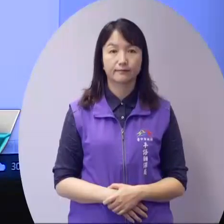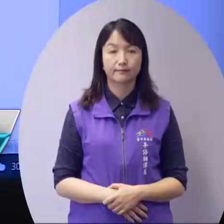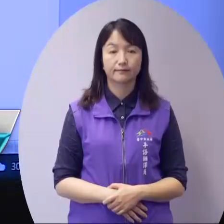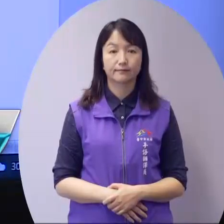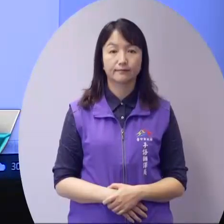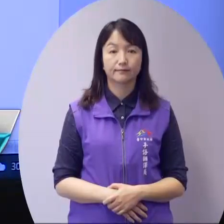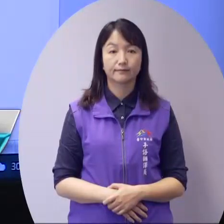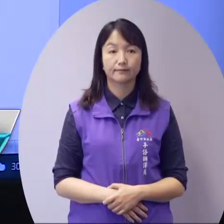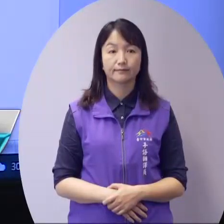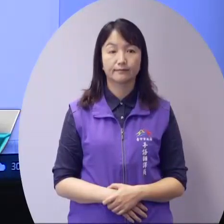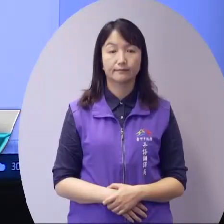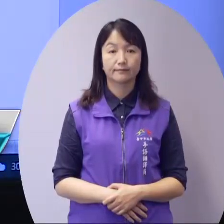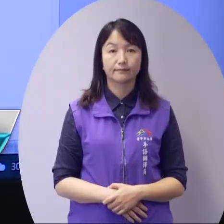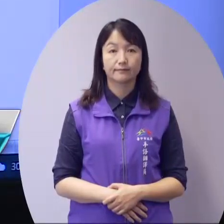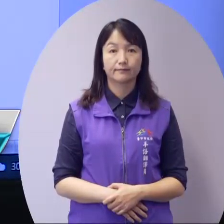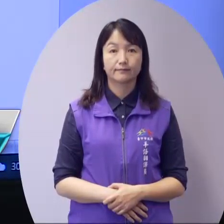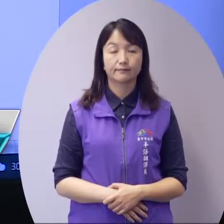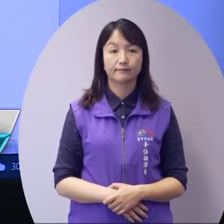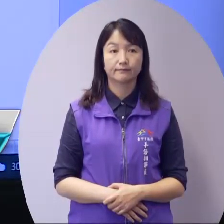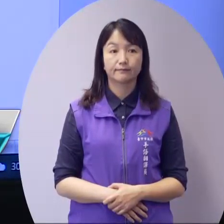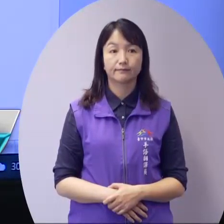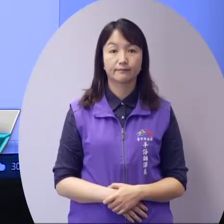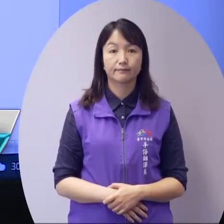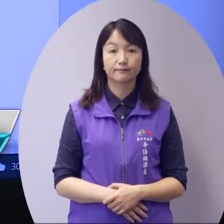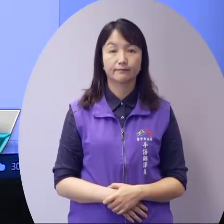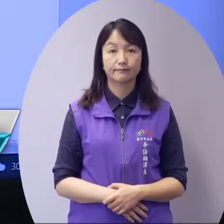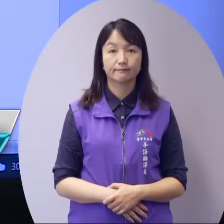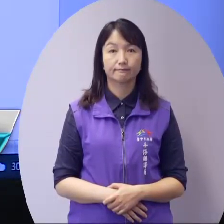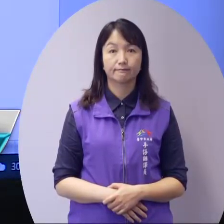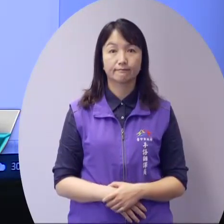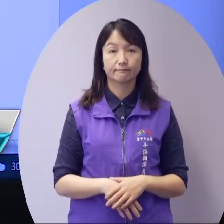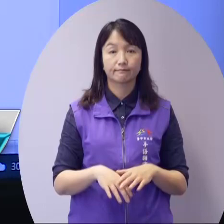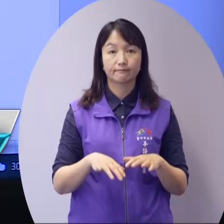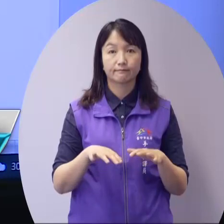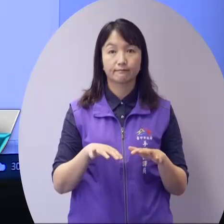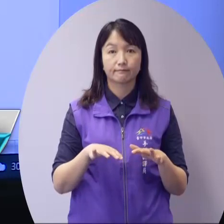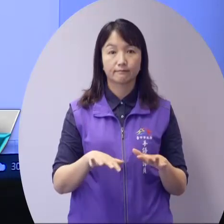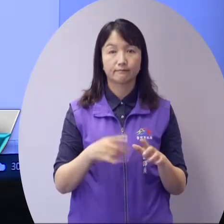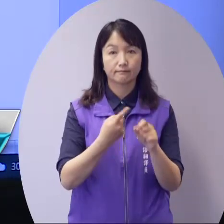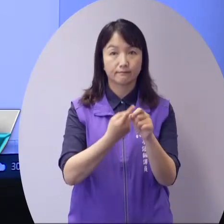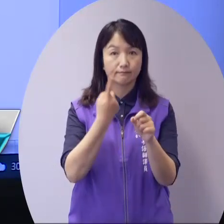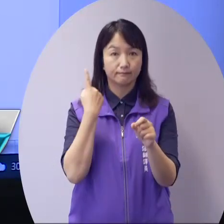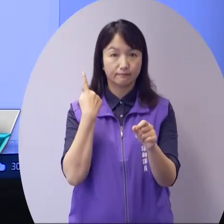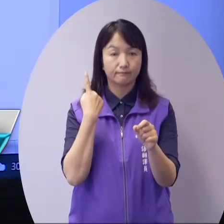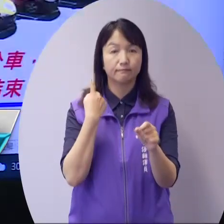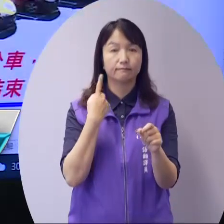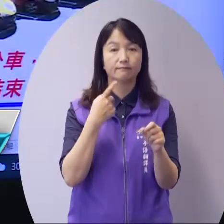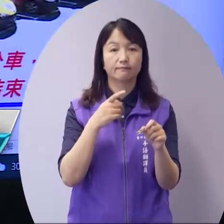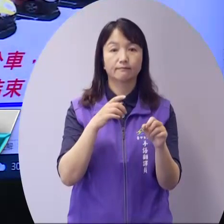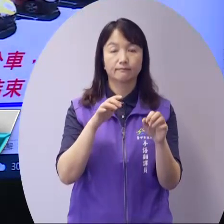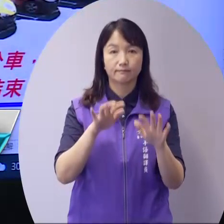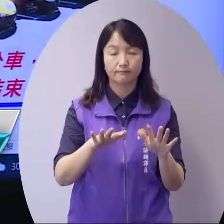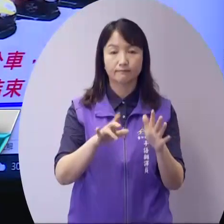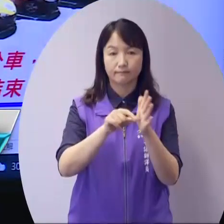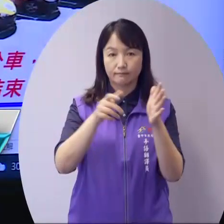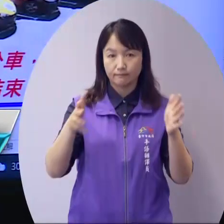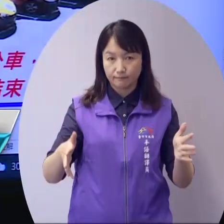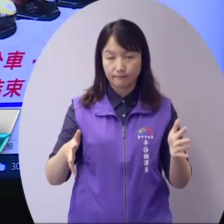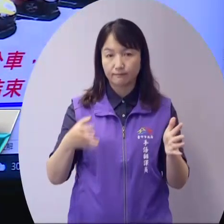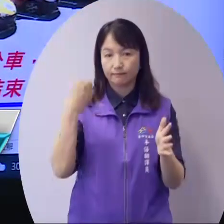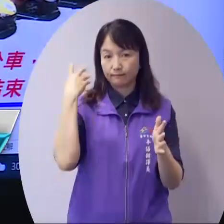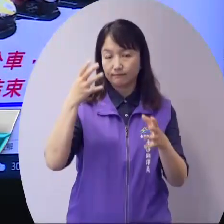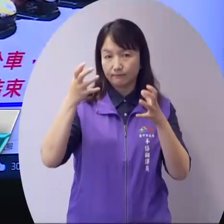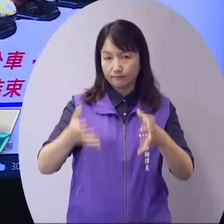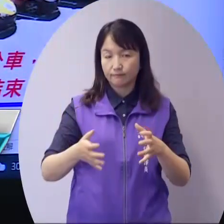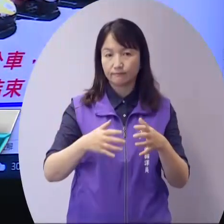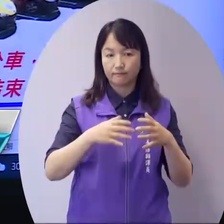在影片播放之前，我刚好利用时间跟大家报告一下，这个影片当然是从去年我们这个阶段去年新成立